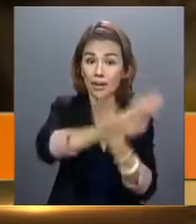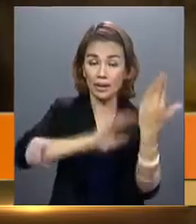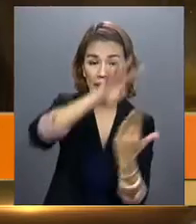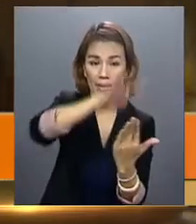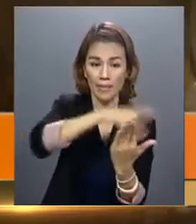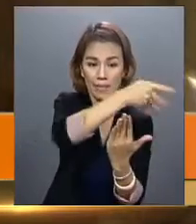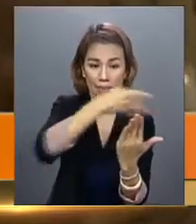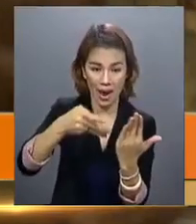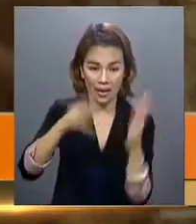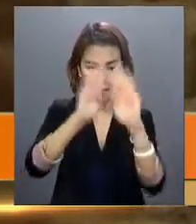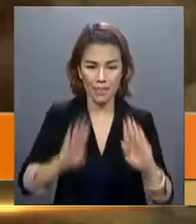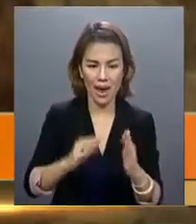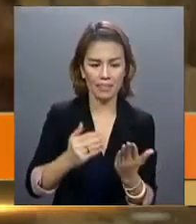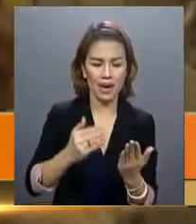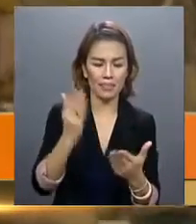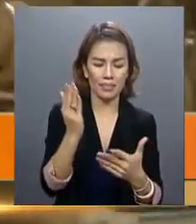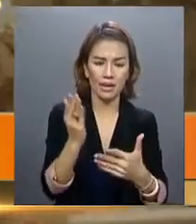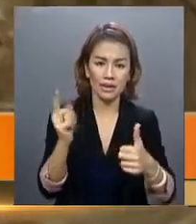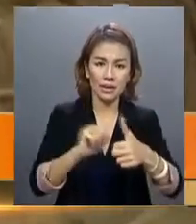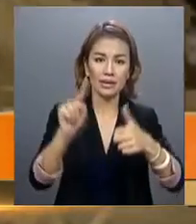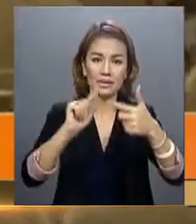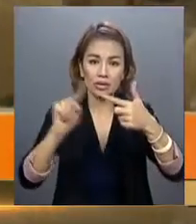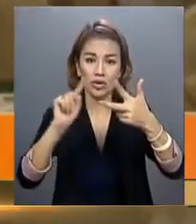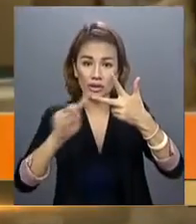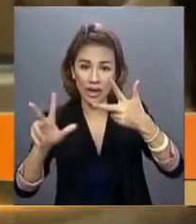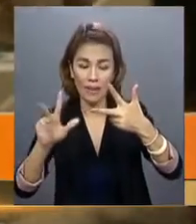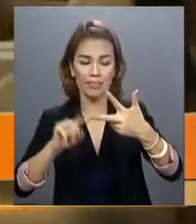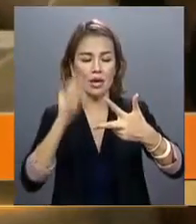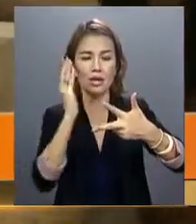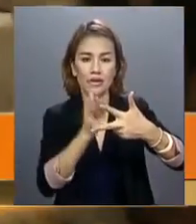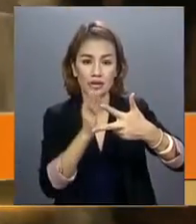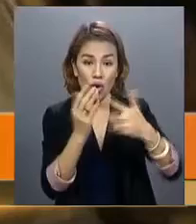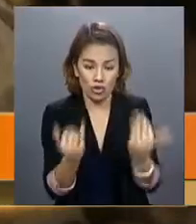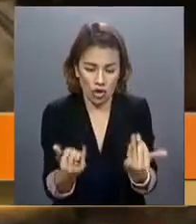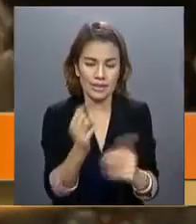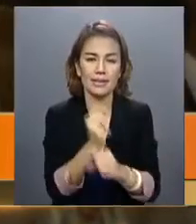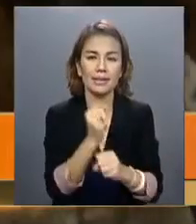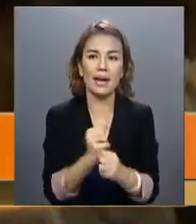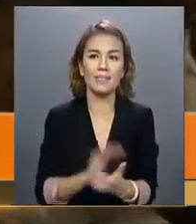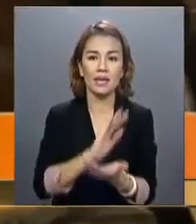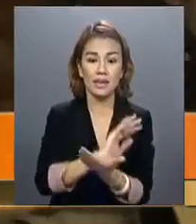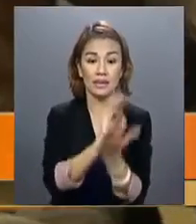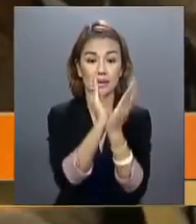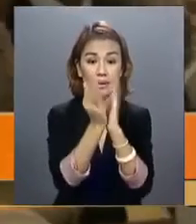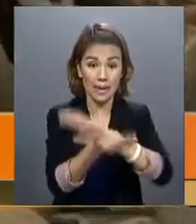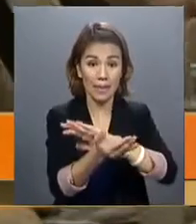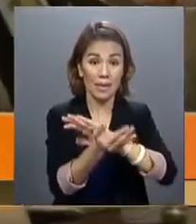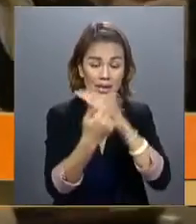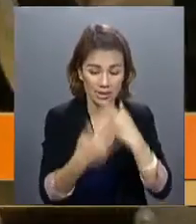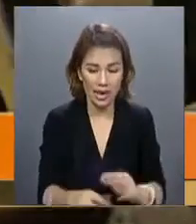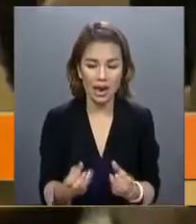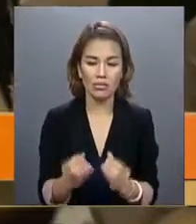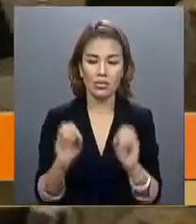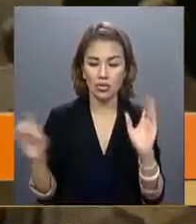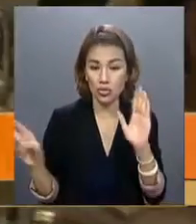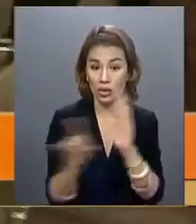ระยะนั้นก็อยู่ระหว่างการดำเนินการในระยะที่2หรือการเตรียมการปฏิรูปก่อนส่งต่อการบริหาร